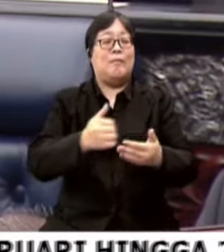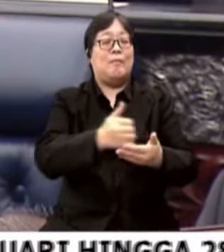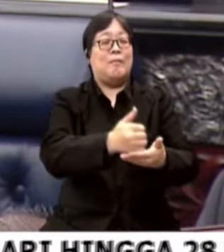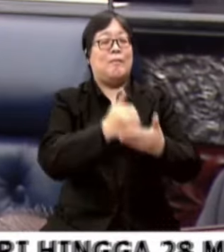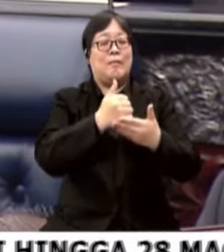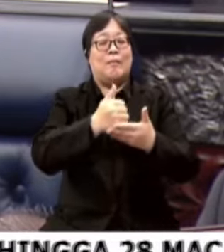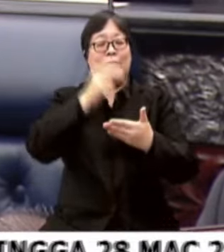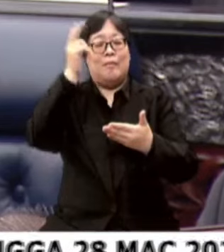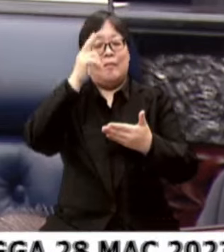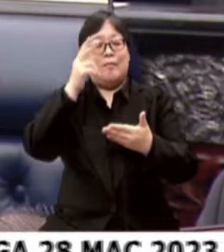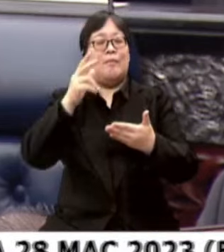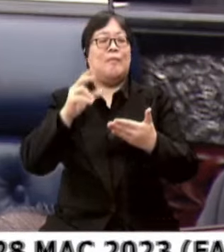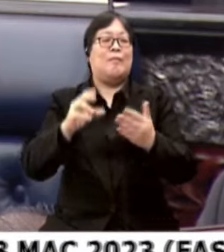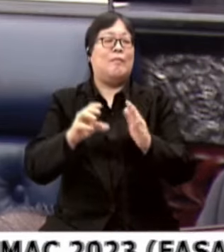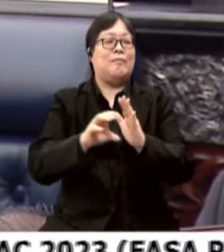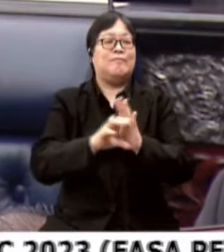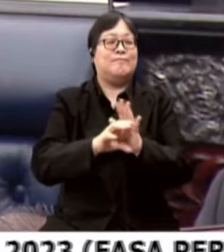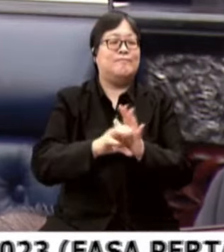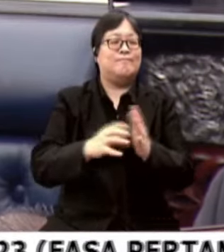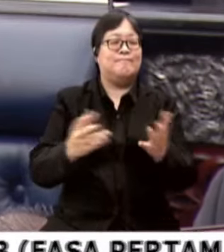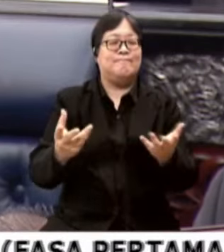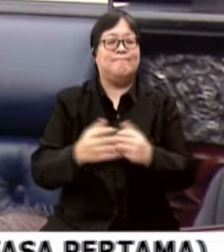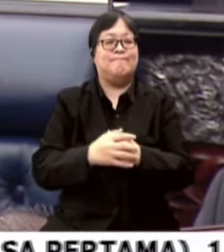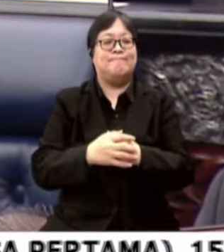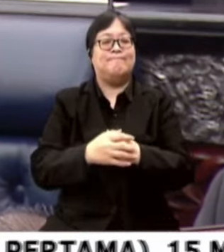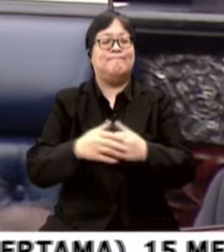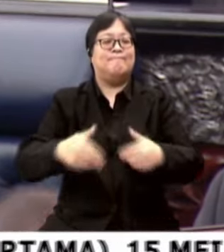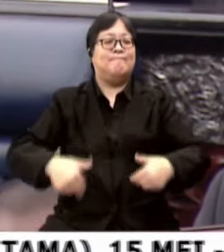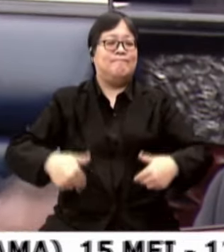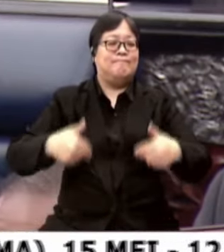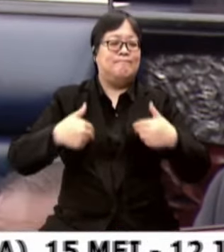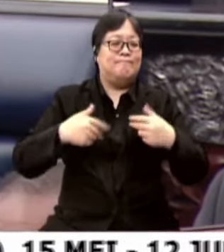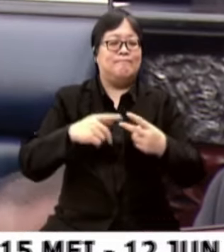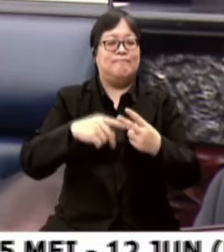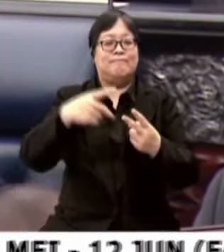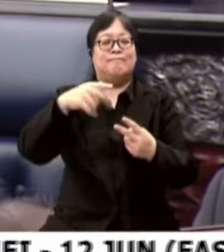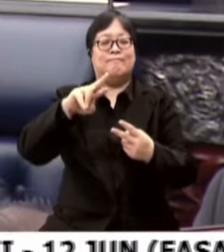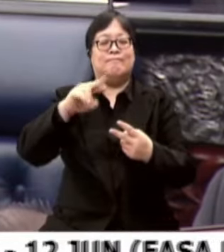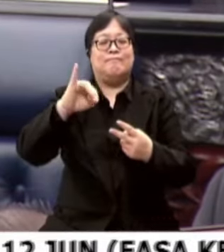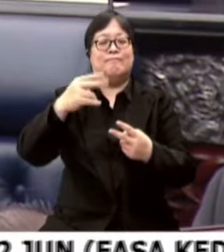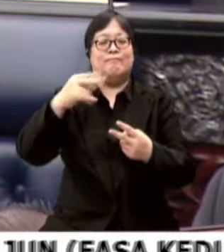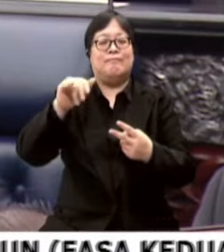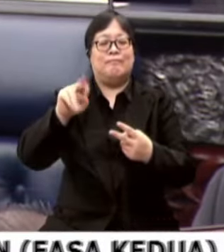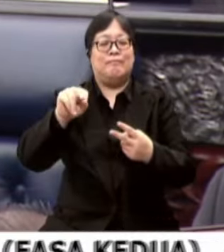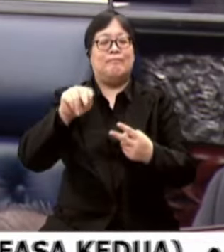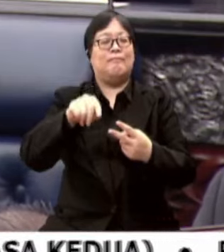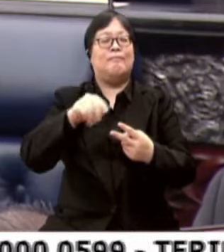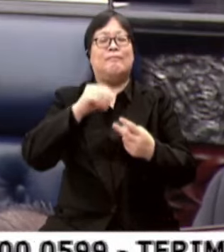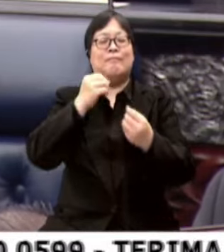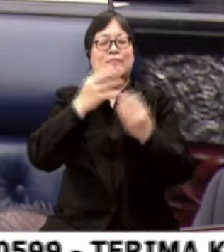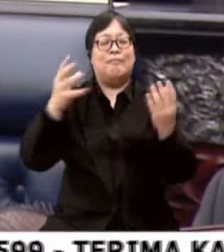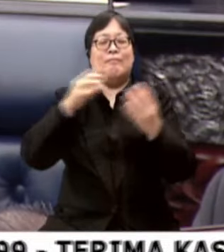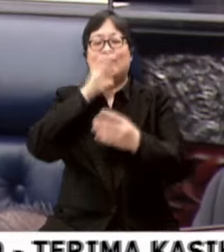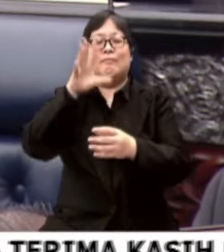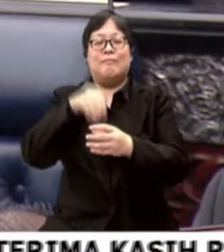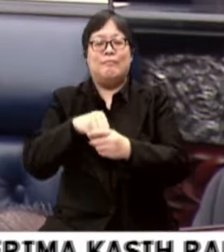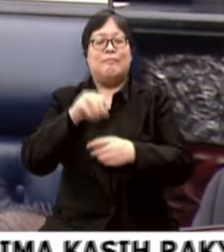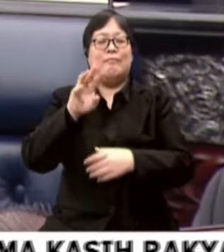dipilih oleh kerajaan dalam soal bantuan eee Sari hidup prihatin dan sebagainya itu banyak tidak merangkumnya golongan